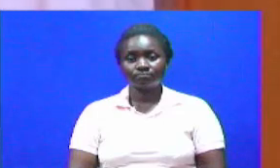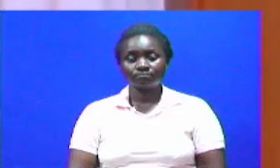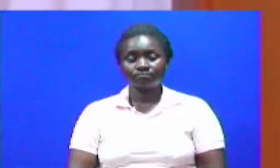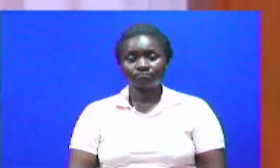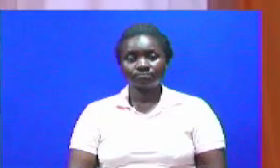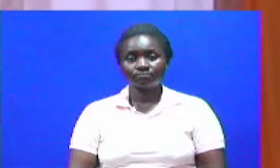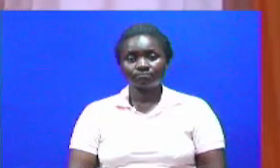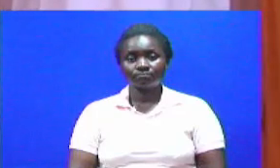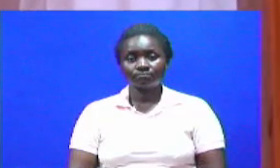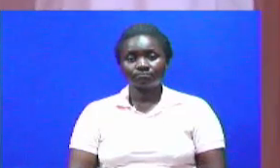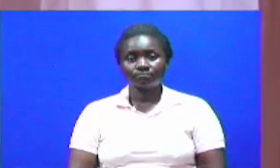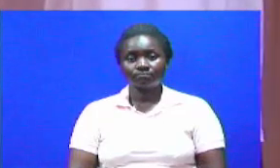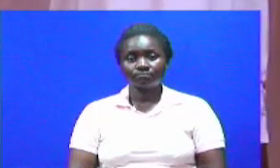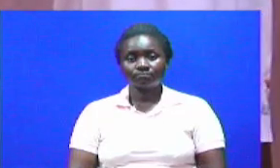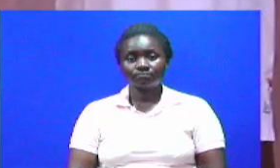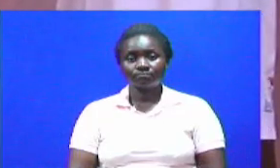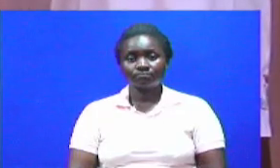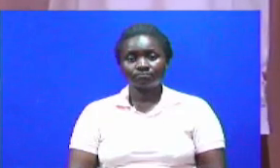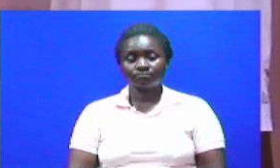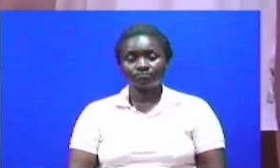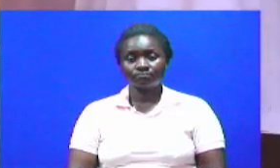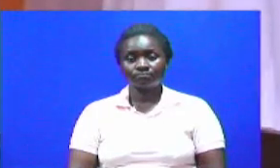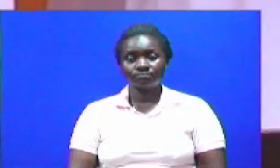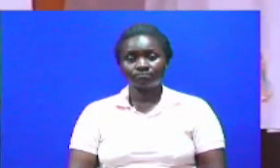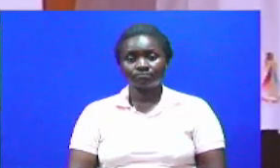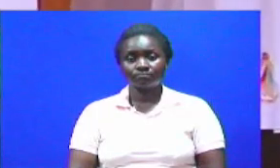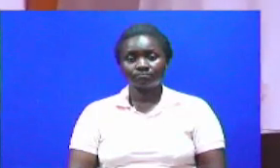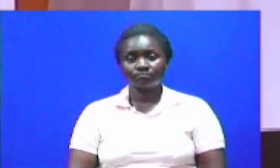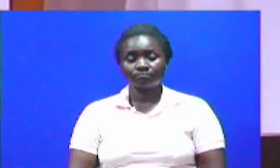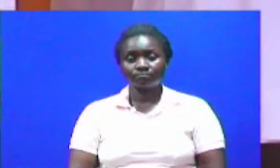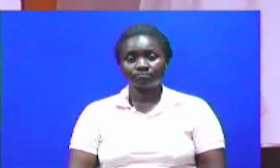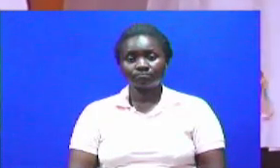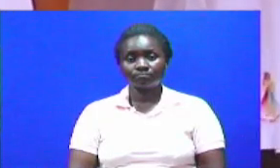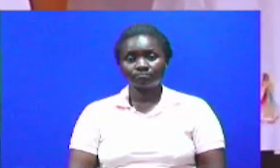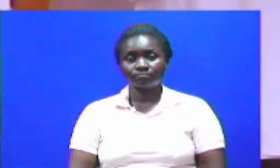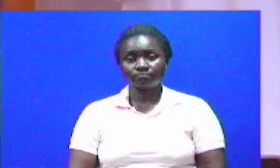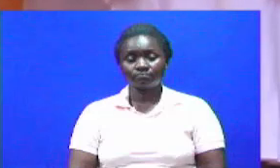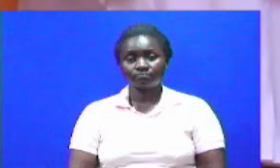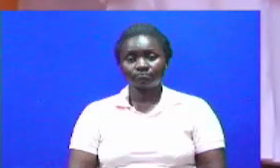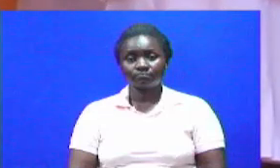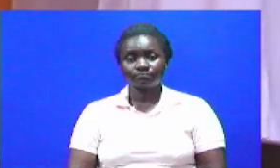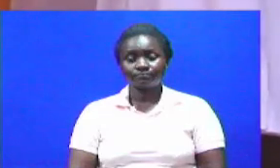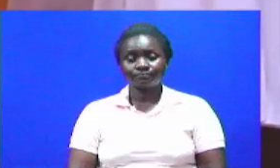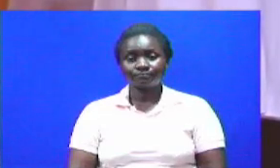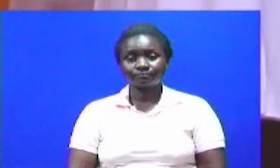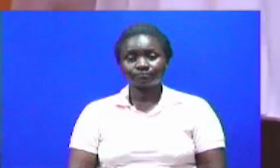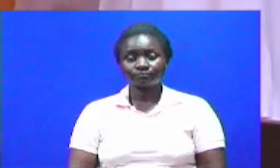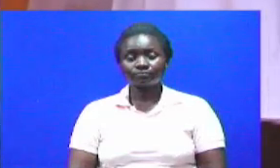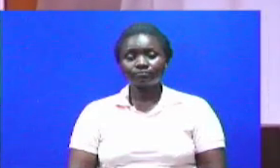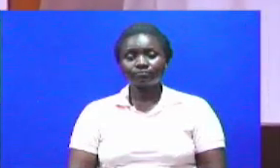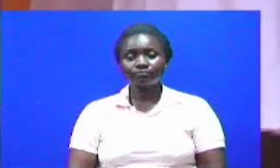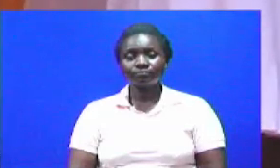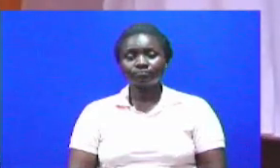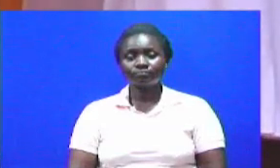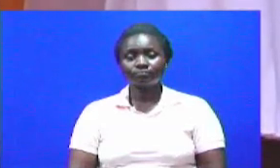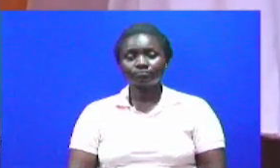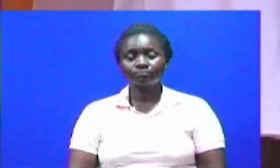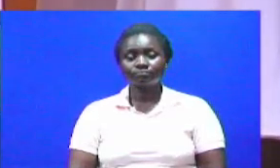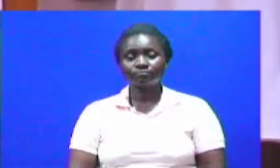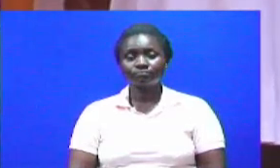are talking with you. From there. Rosari Moja Kumasi, that's it. You cannot move what happened